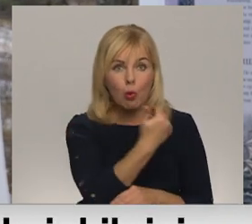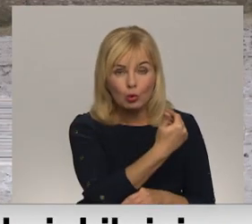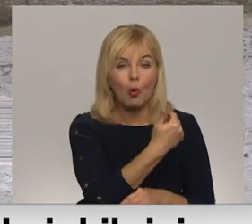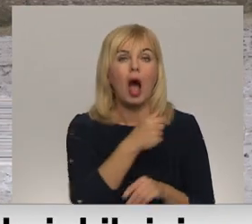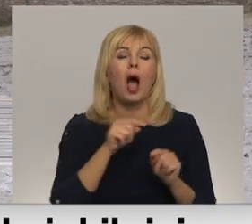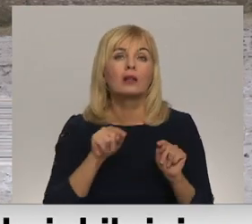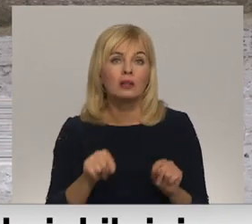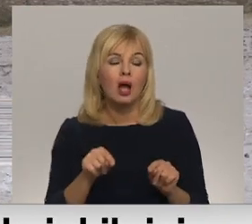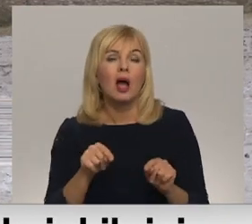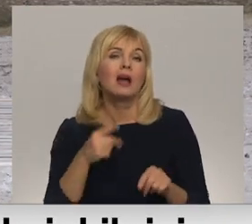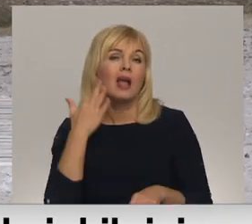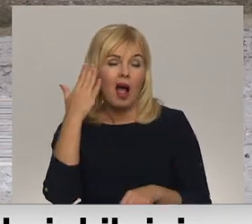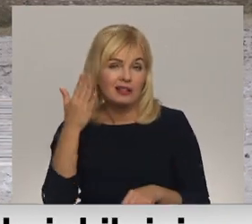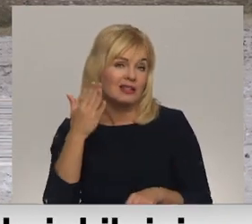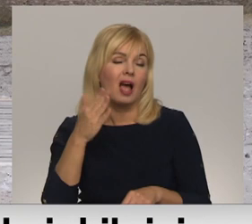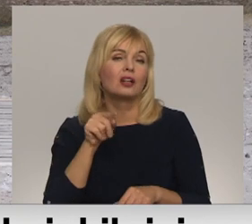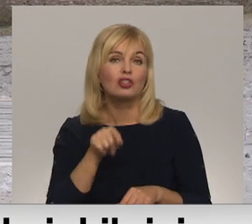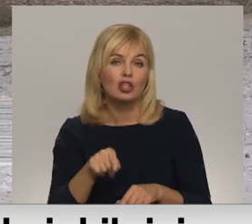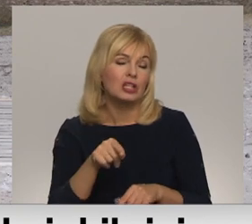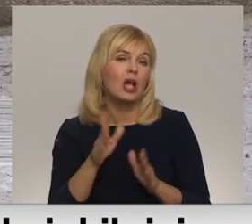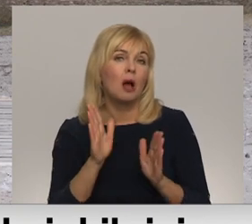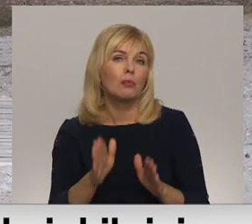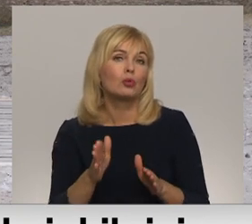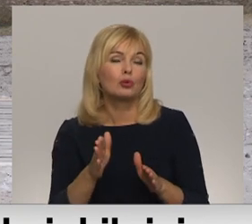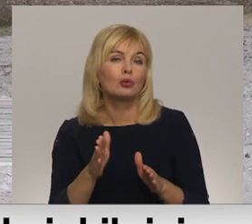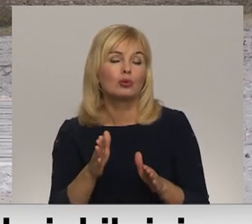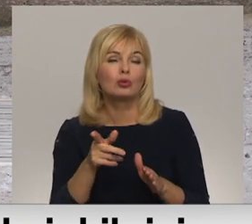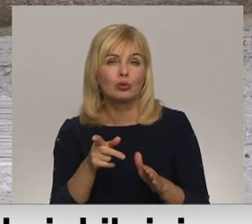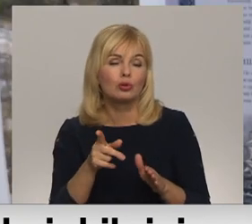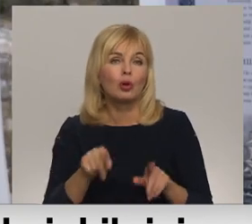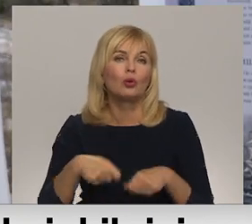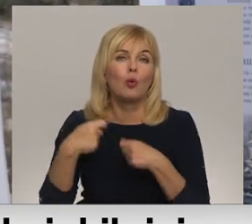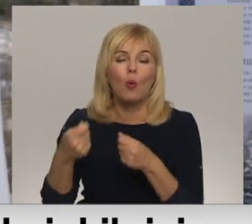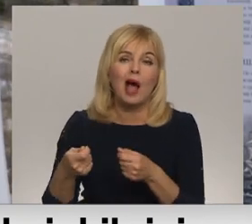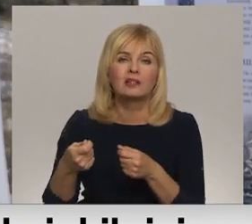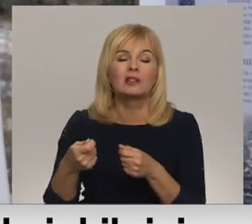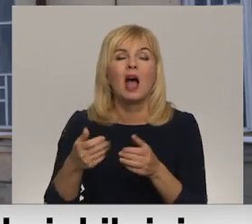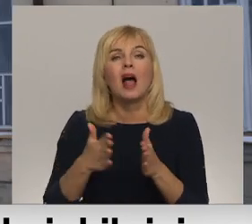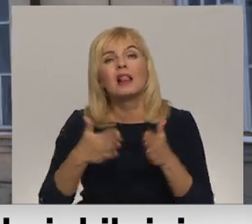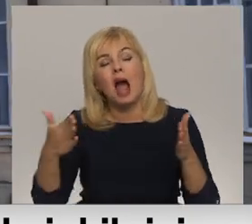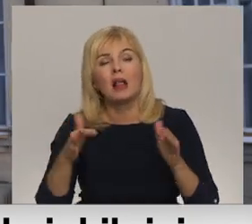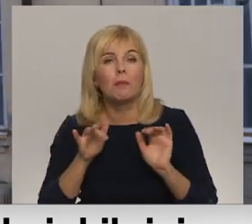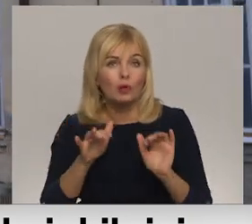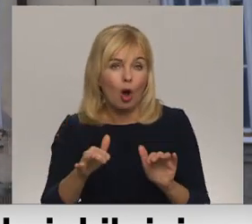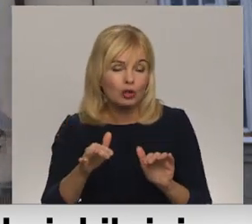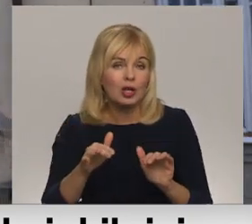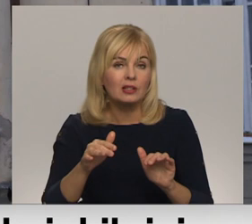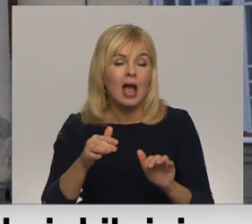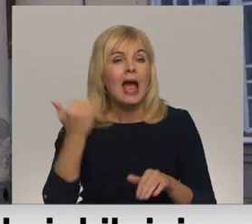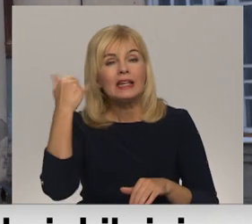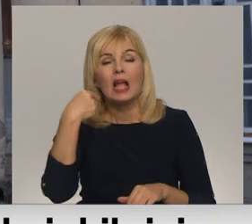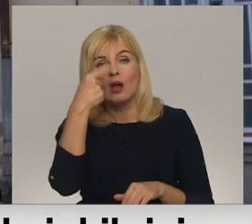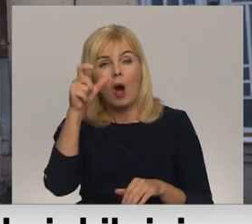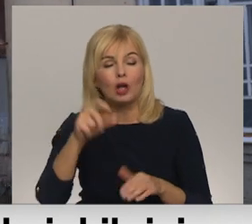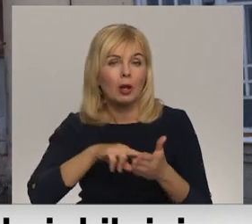arī jācer, ka šis būs kā impulss kādam lielākam vēl procesam un notikumam. Tālāk idejas autoriem ir